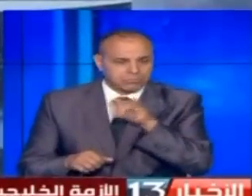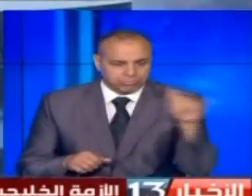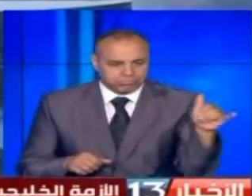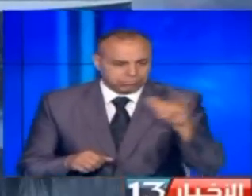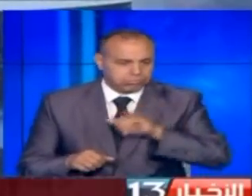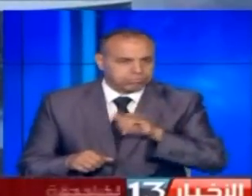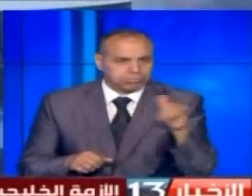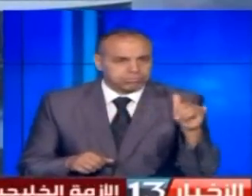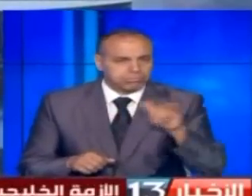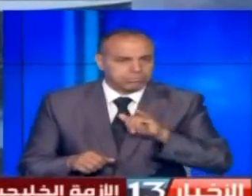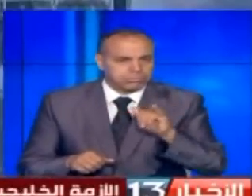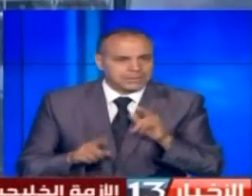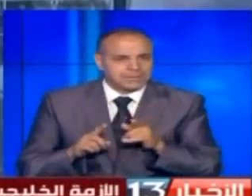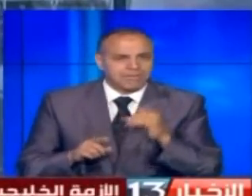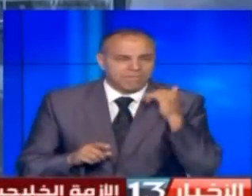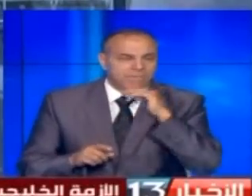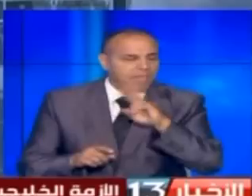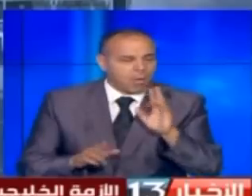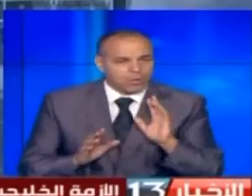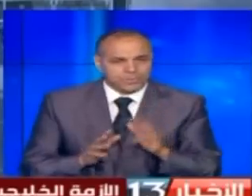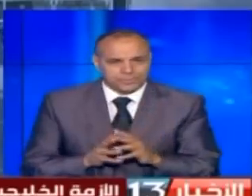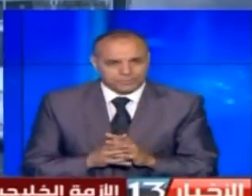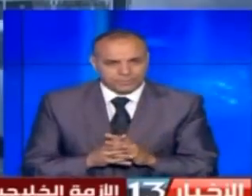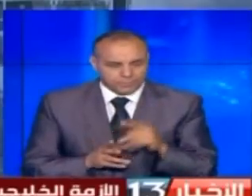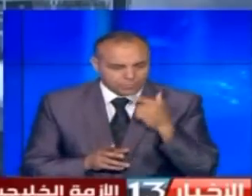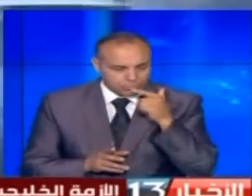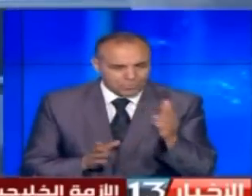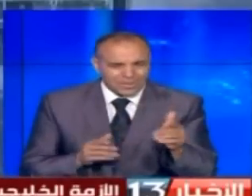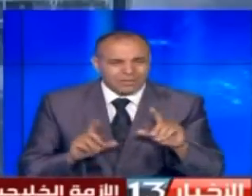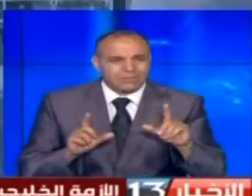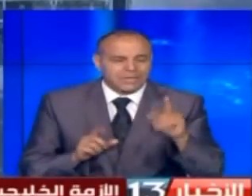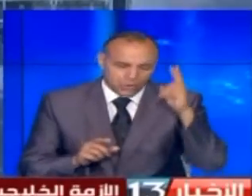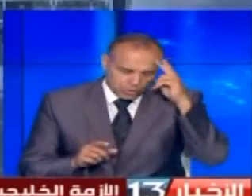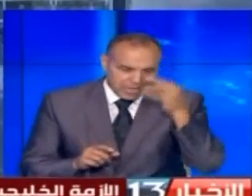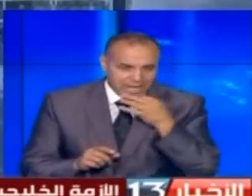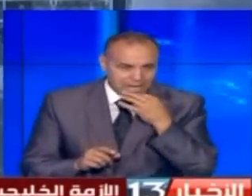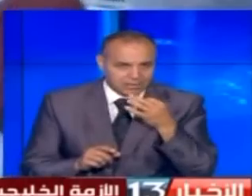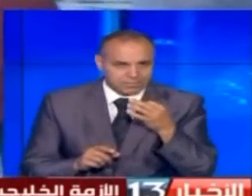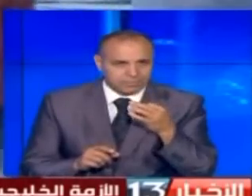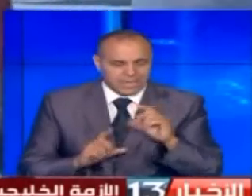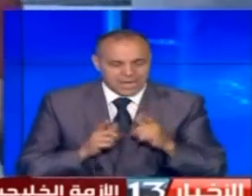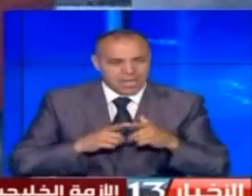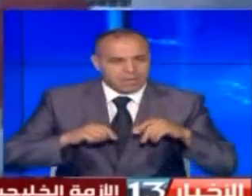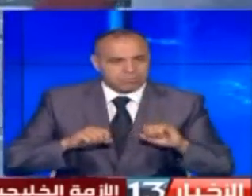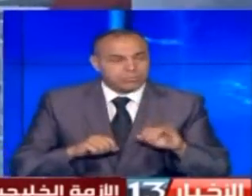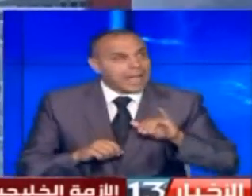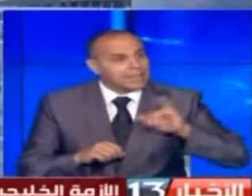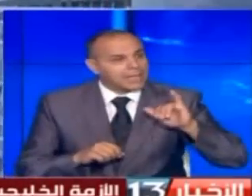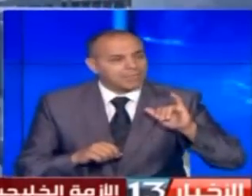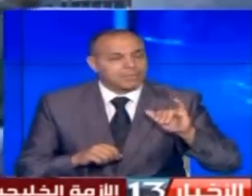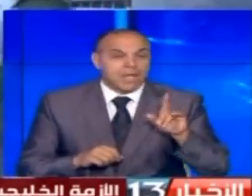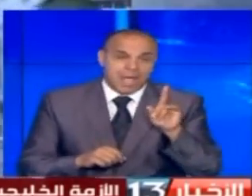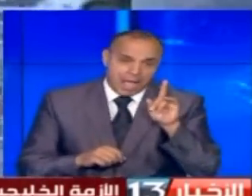باستخدام ممرات طوارئ جوية. وذكرت وكالة الأنباء السعودية نقلا عن الهيئة العامة للطيران